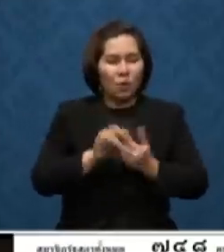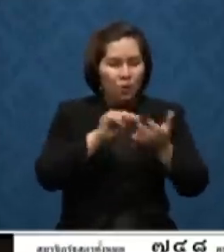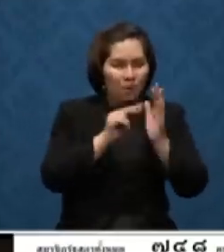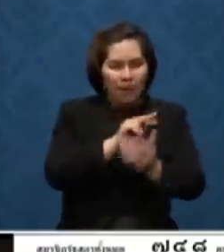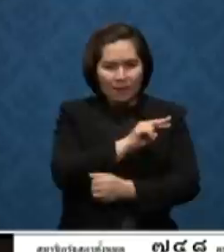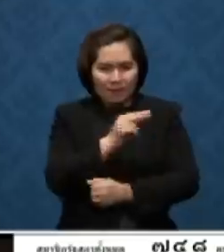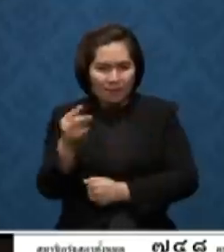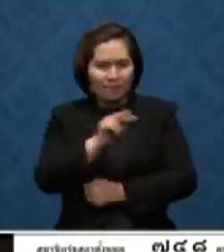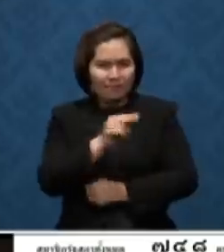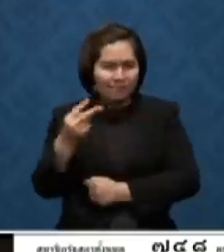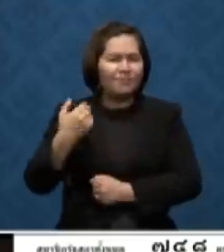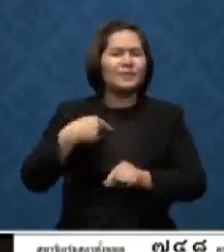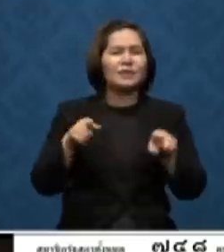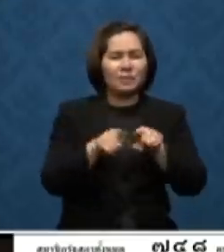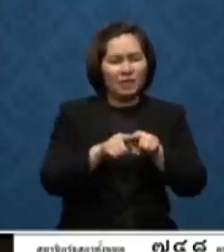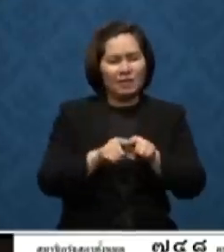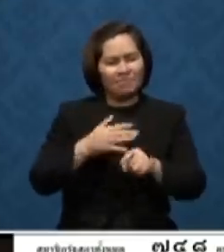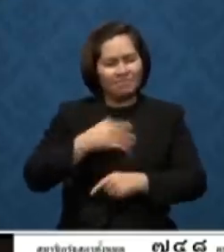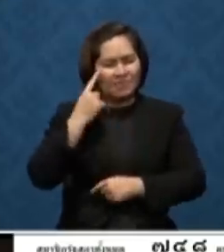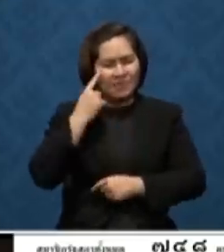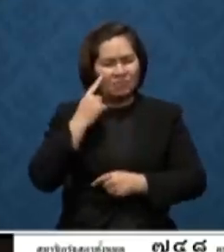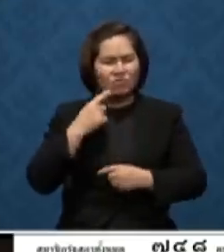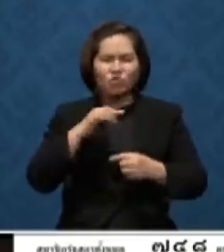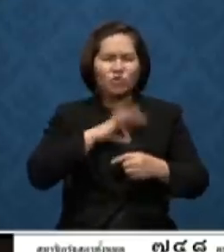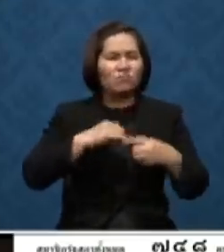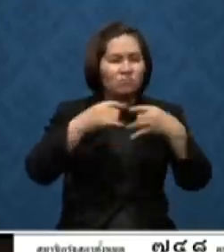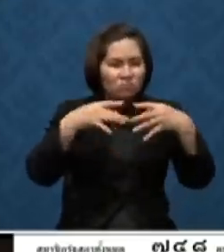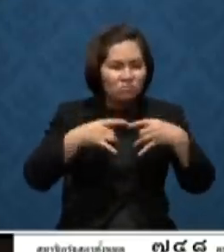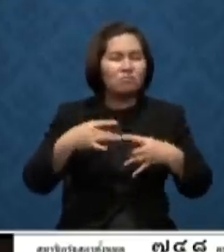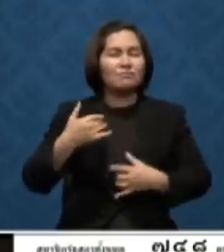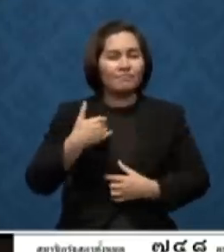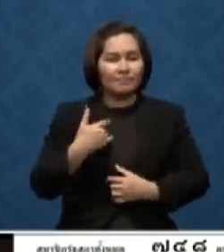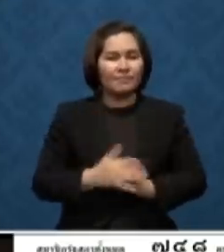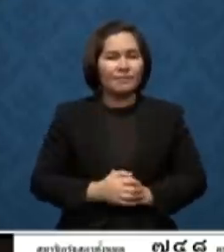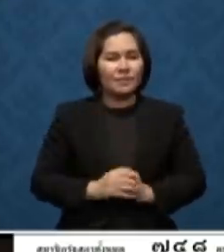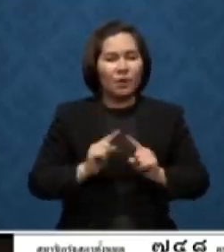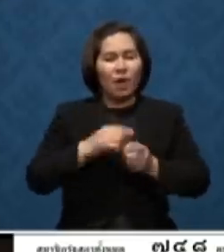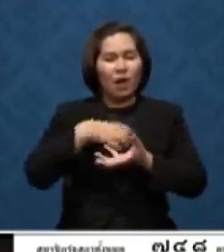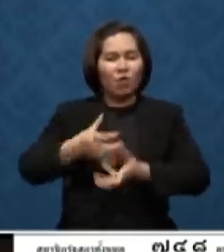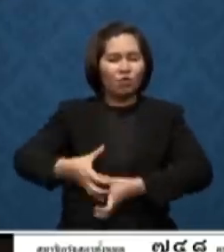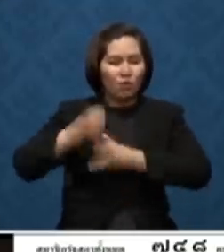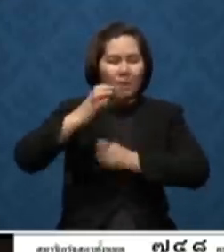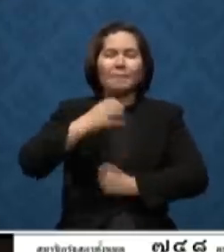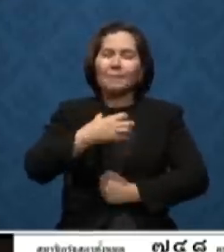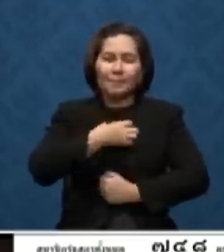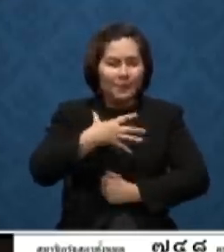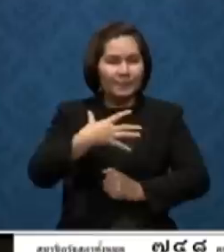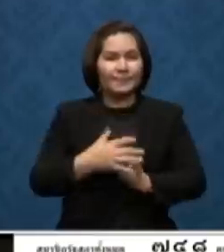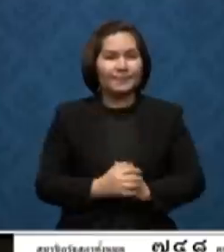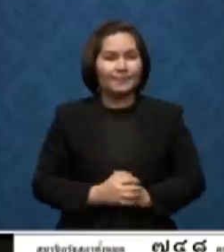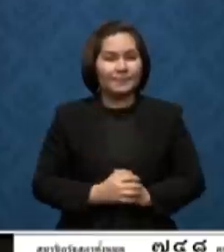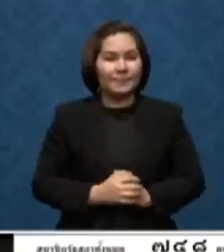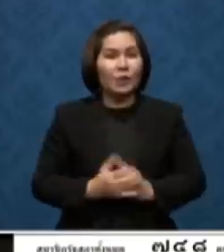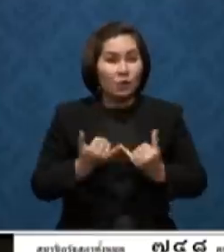ในช่วงนั้นซึ่งกระผมก็ไม่เห็นด้วยในหลายเรื่องนะครับแต่ไม่อยากรื้อฟื้นกลับไปจึง